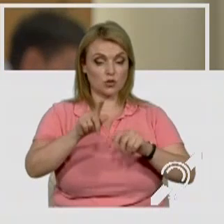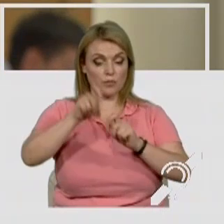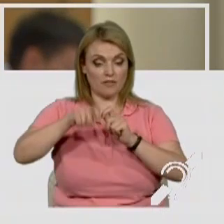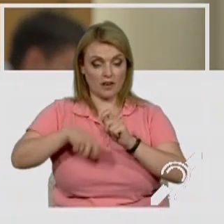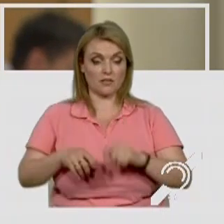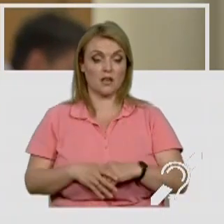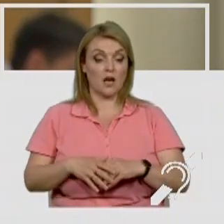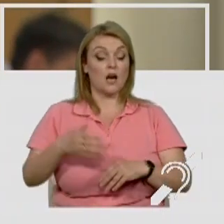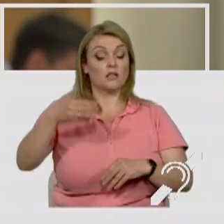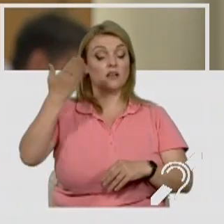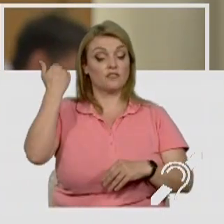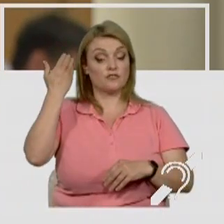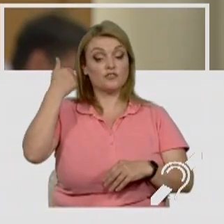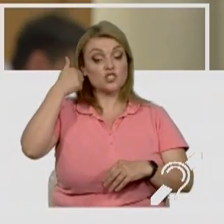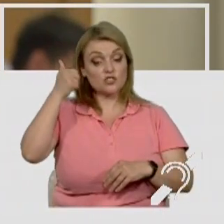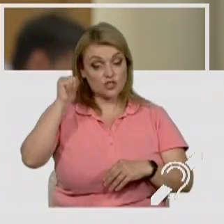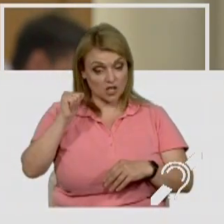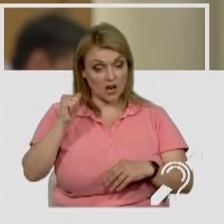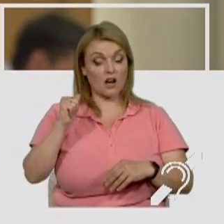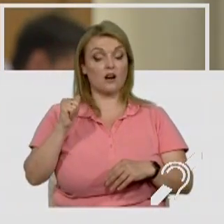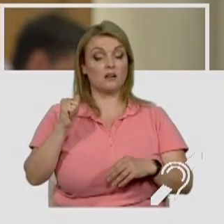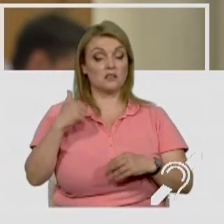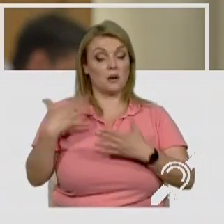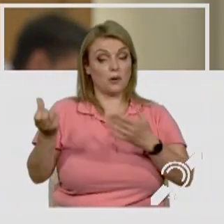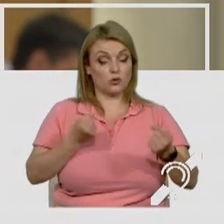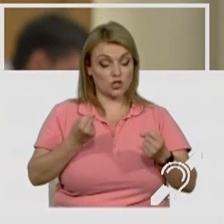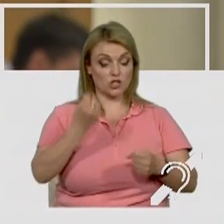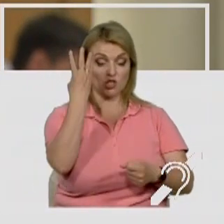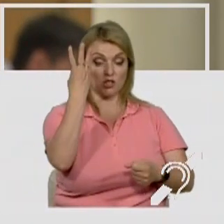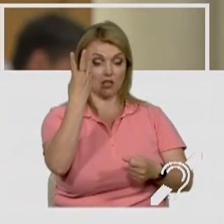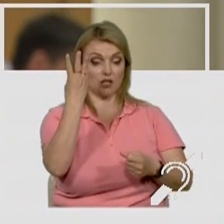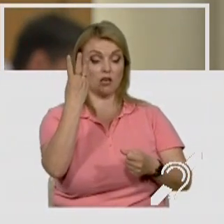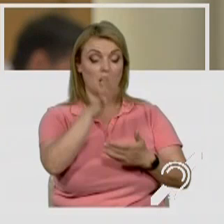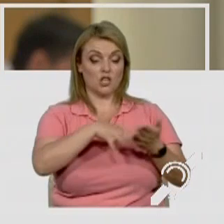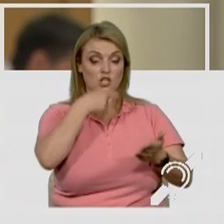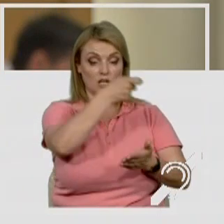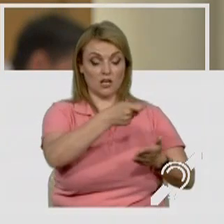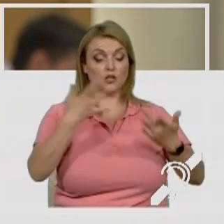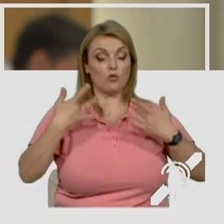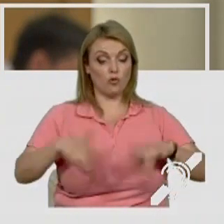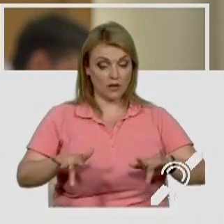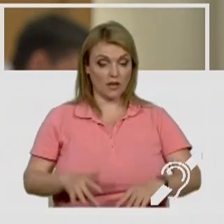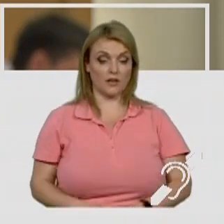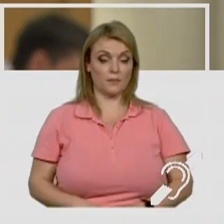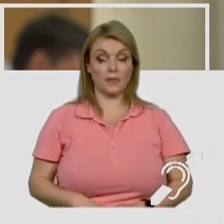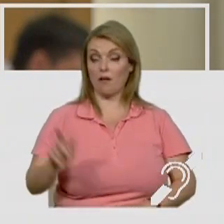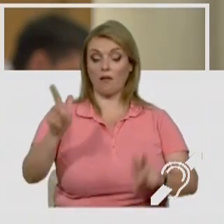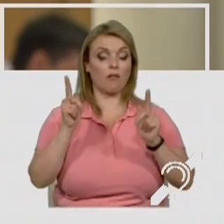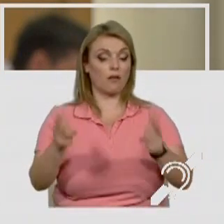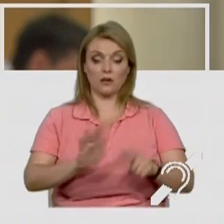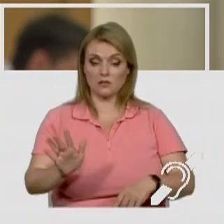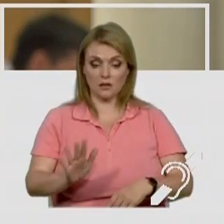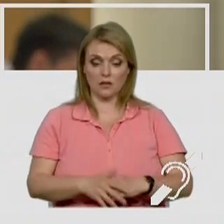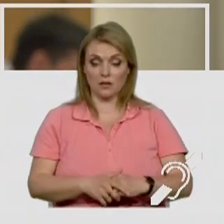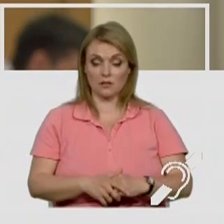La ziua de ieri erau patru cereri de demisie în legătură cu procedura de vetting, deci o altă opțiune nu am decât